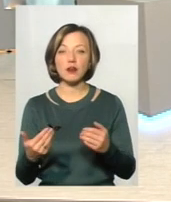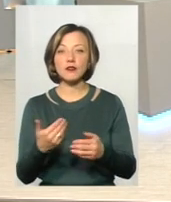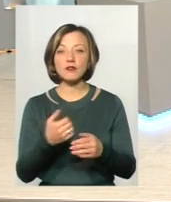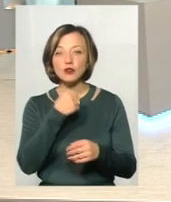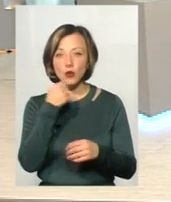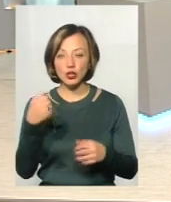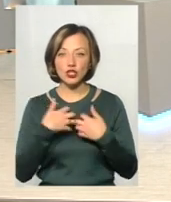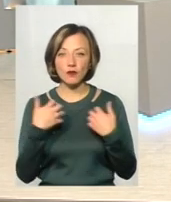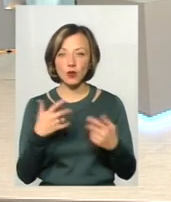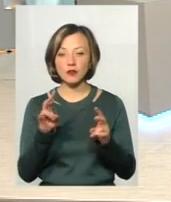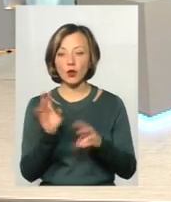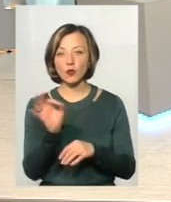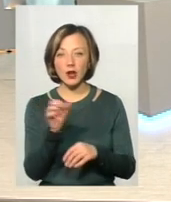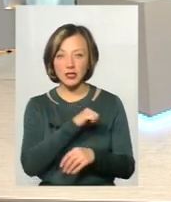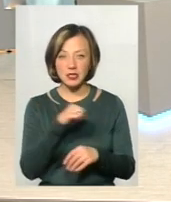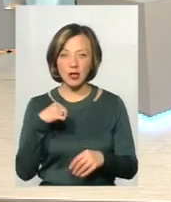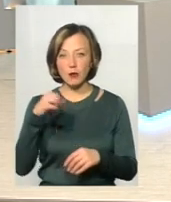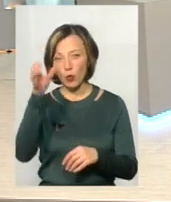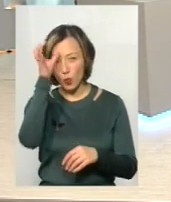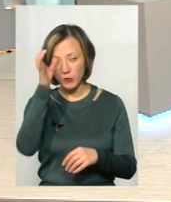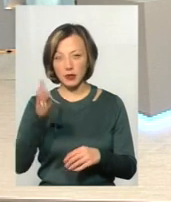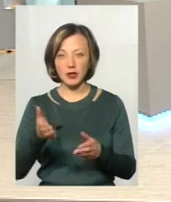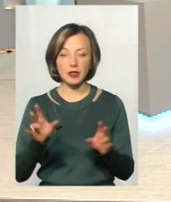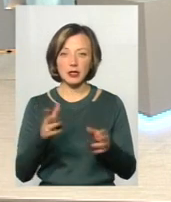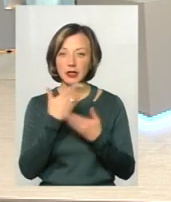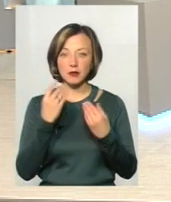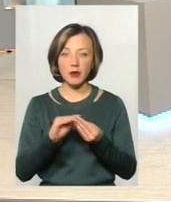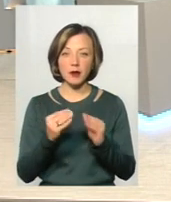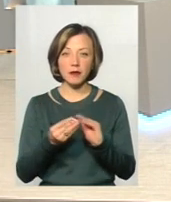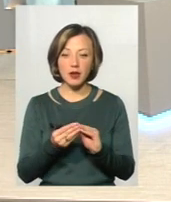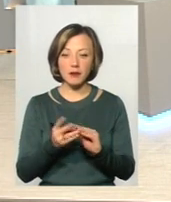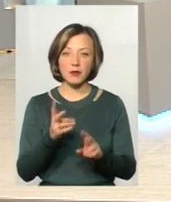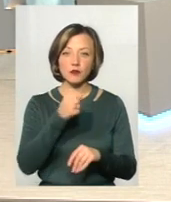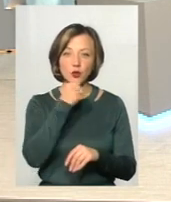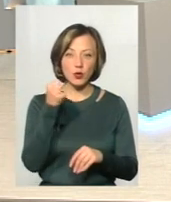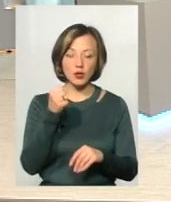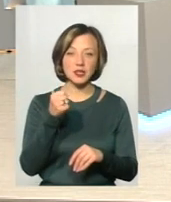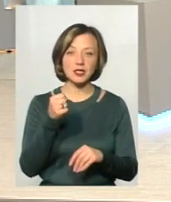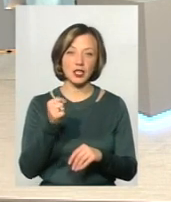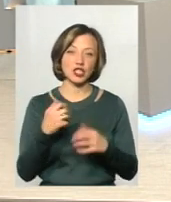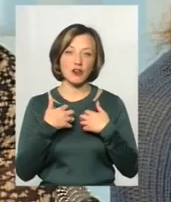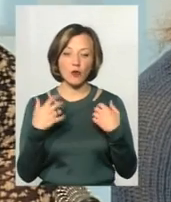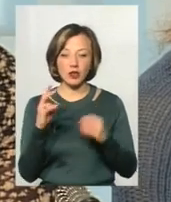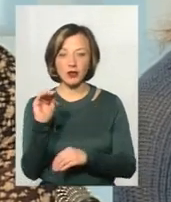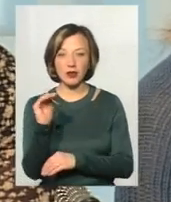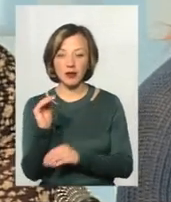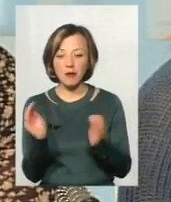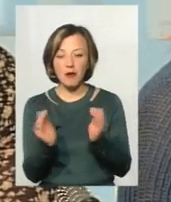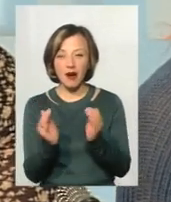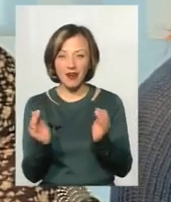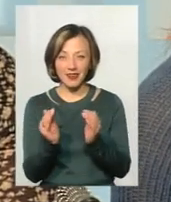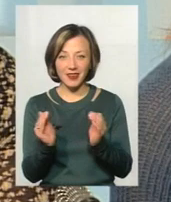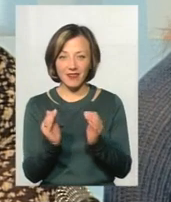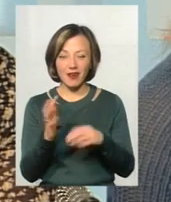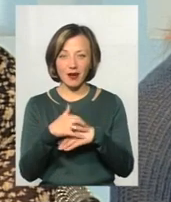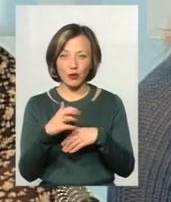ними не надо возиться, они уже ходят в туалет, они уже умные. То есть нет проблемы пристроить ни взрослое животное, ни ребенка, котенка. Но